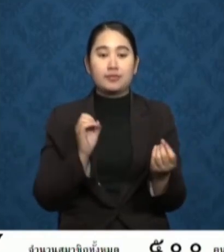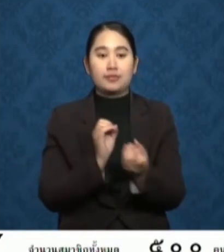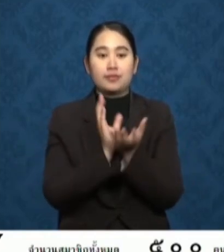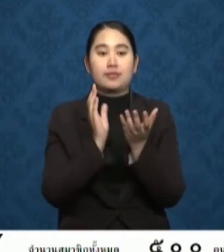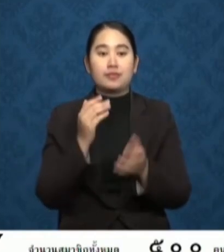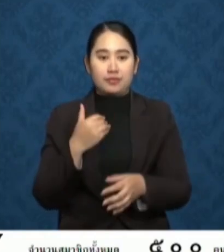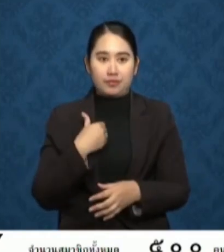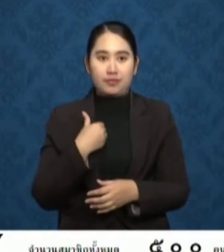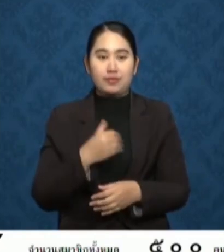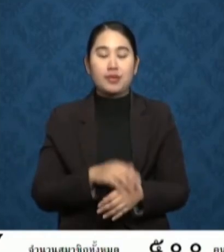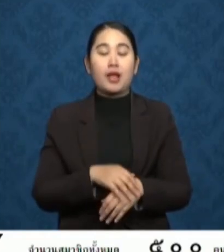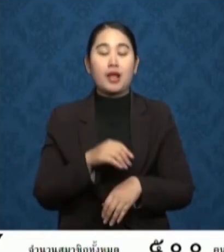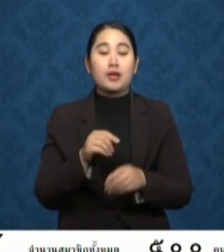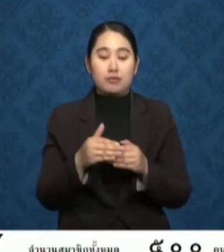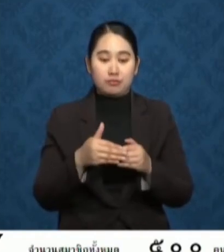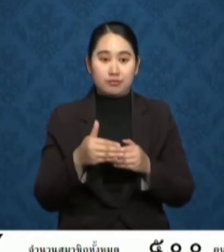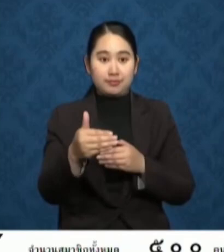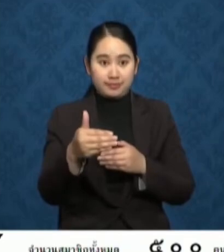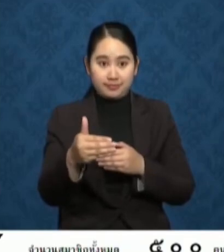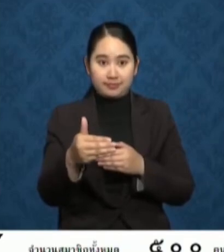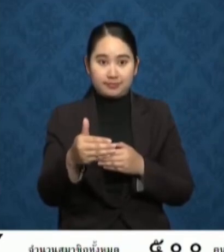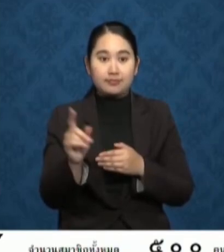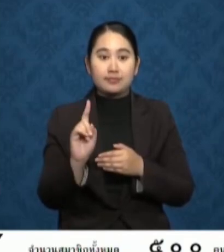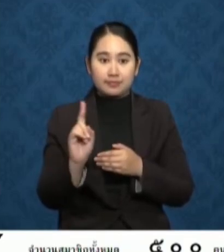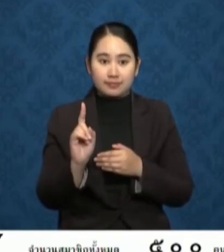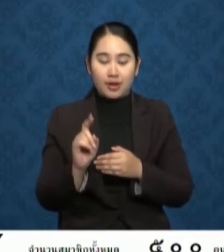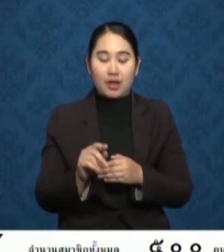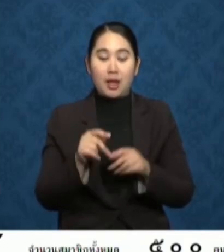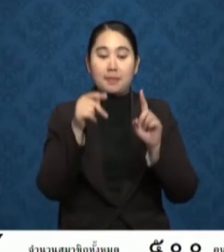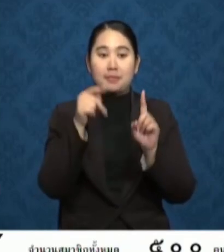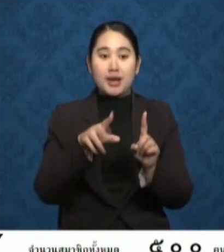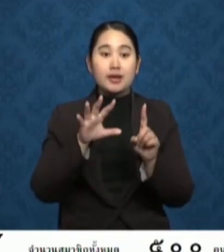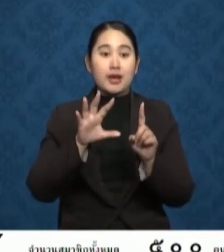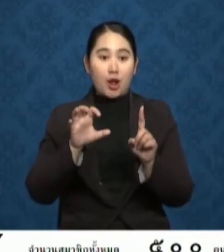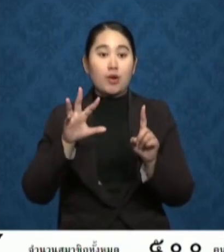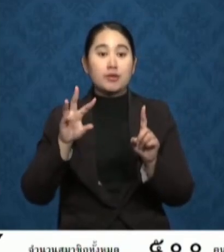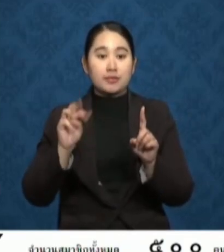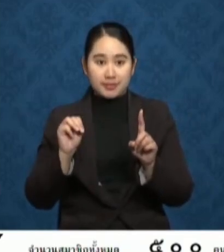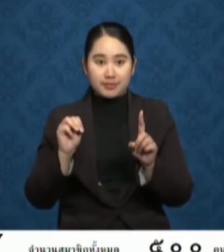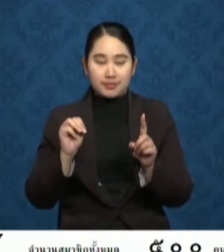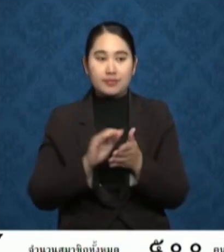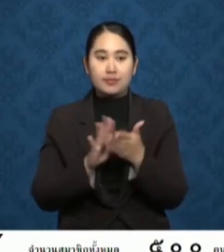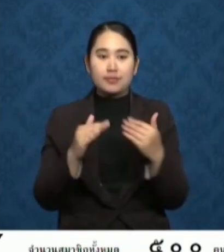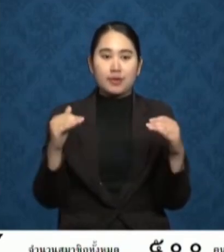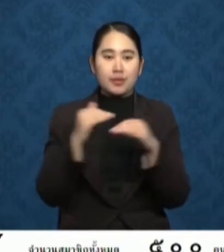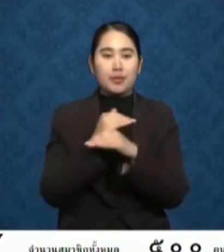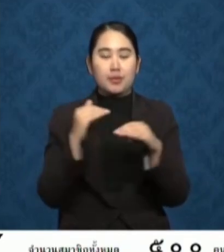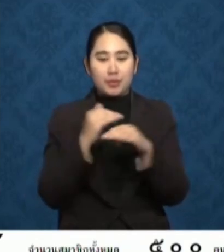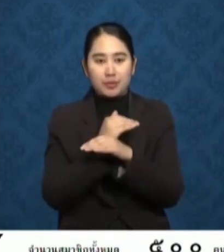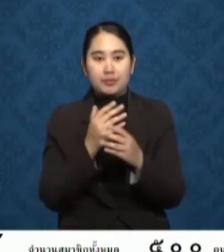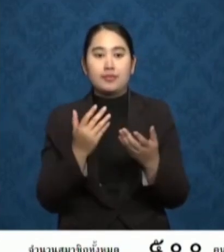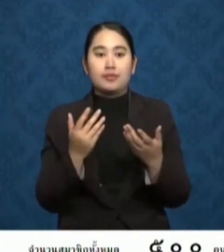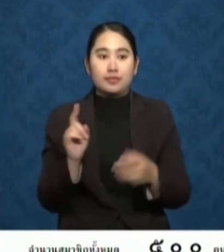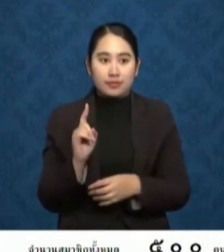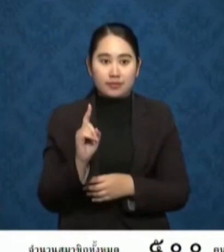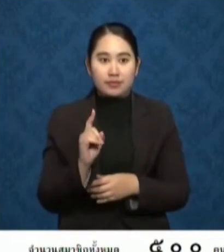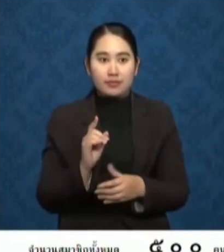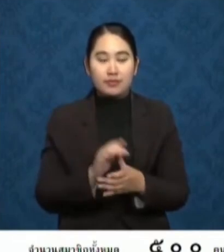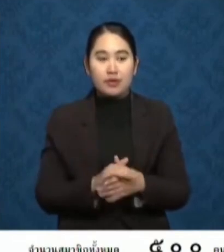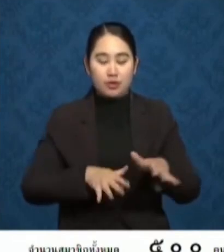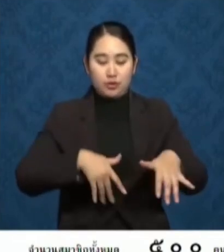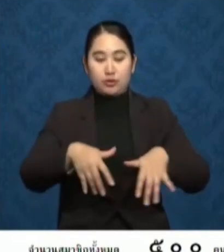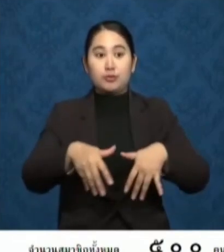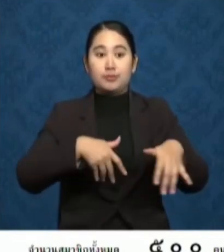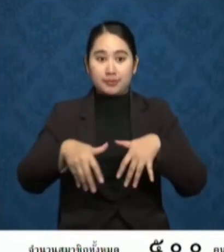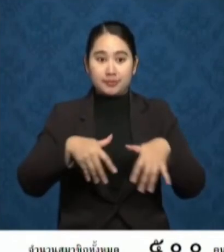หายเปนวงกว้างนะครบ ระยะทางของถนนี้มีกวา 1,500 เมตร แล้วก็เส้นทางจรจรนนี้มีช